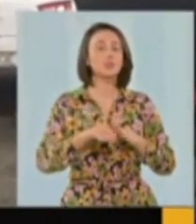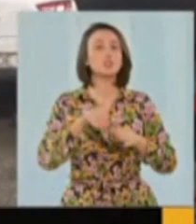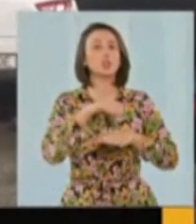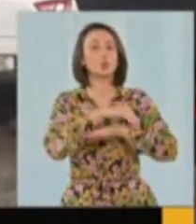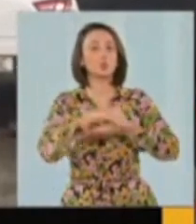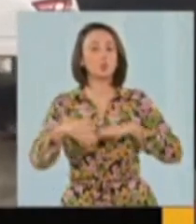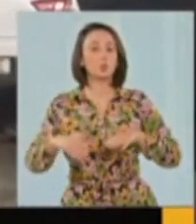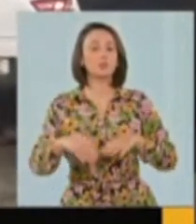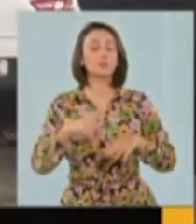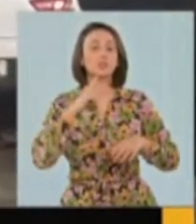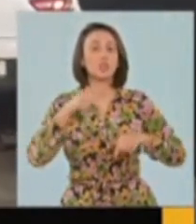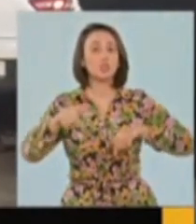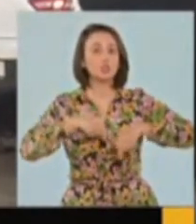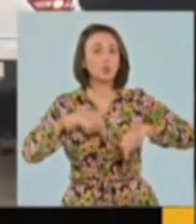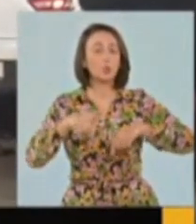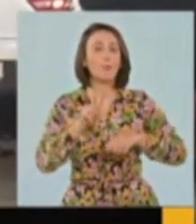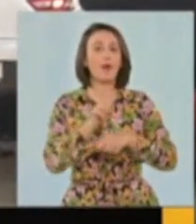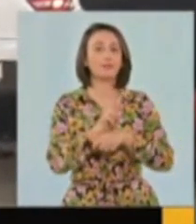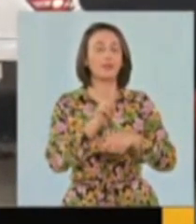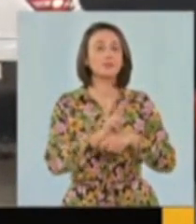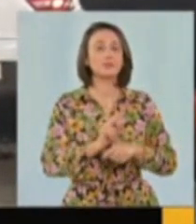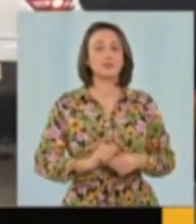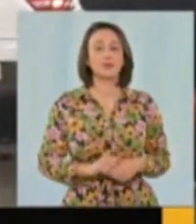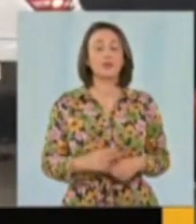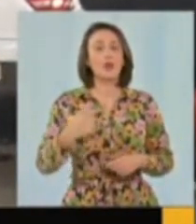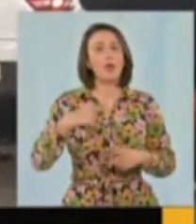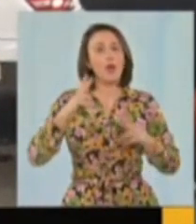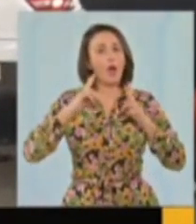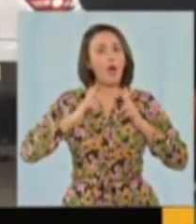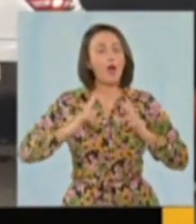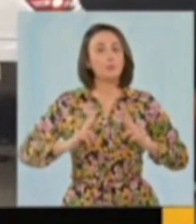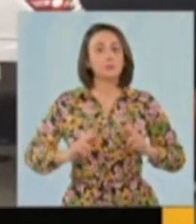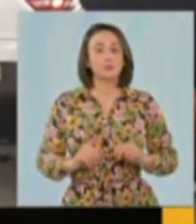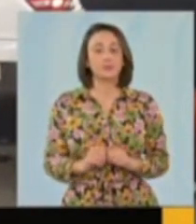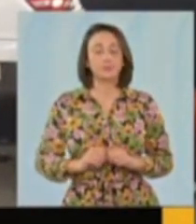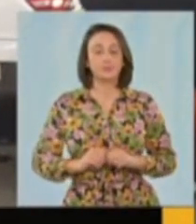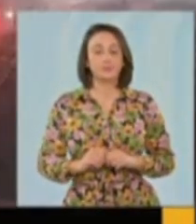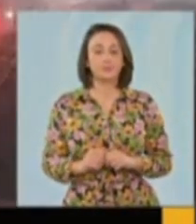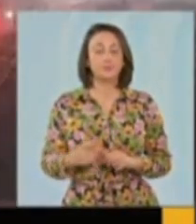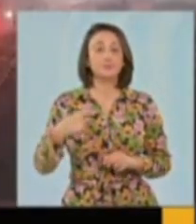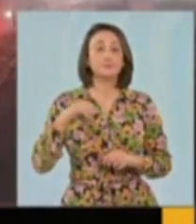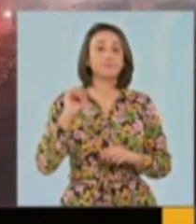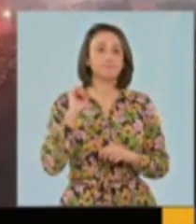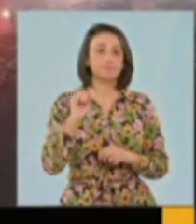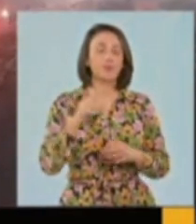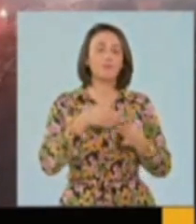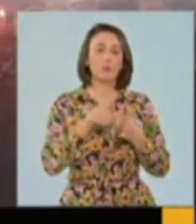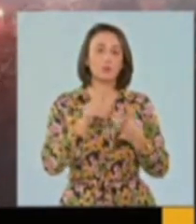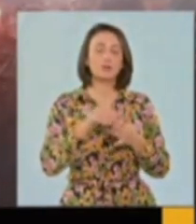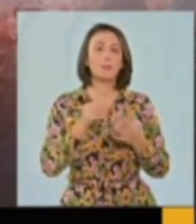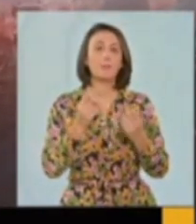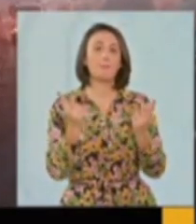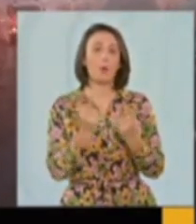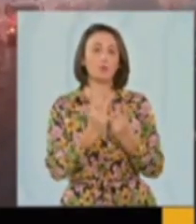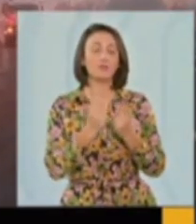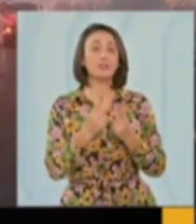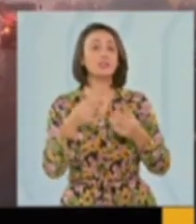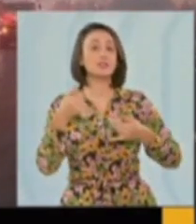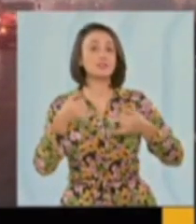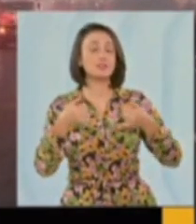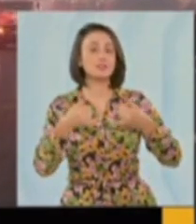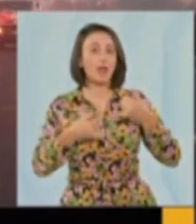drum, să circulăm prudent, să fim calmi, să ne asigurăm că funcționează corespunzător instalația